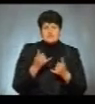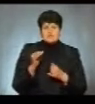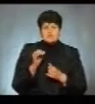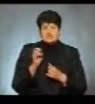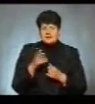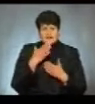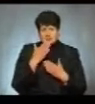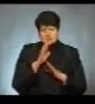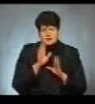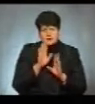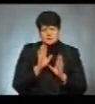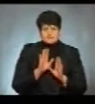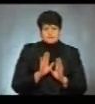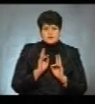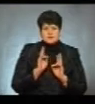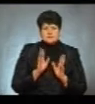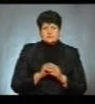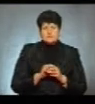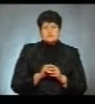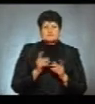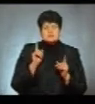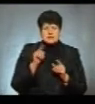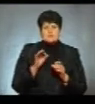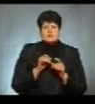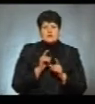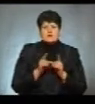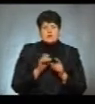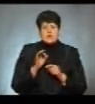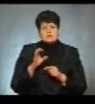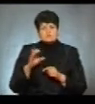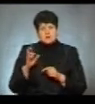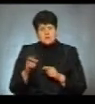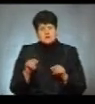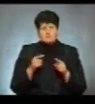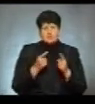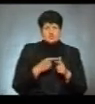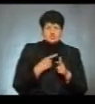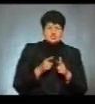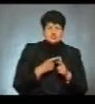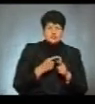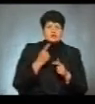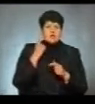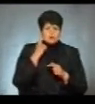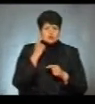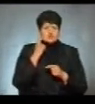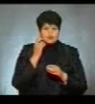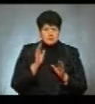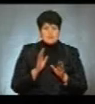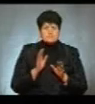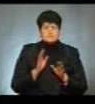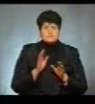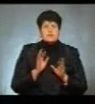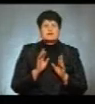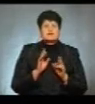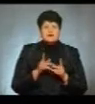не читала. Не читали? Ні. А знаєте про ту реформу, що потрібно? Чи ОСББ створювати, чи когось іншого? Ну, я чула. І